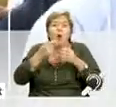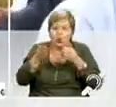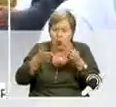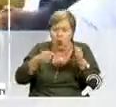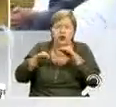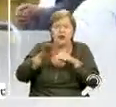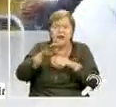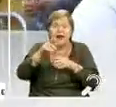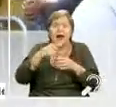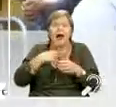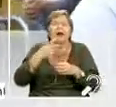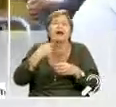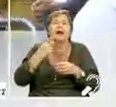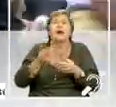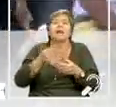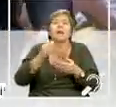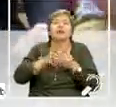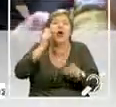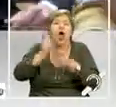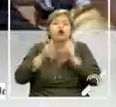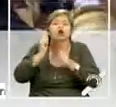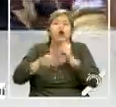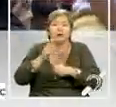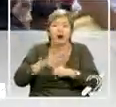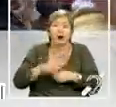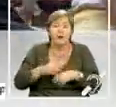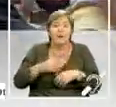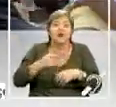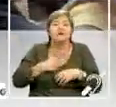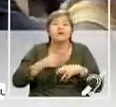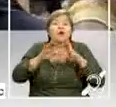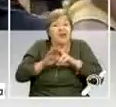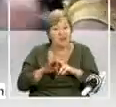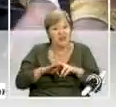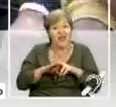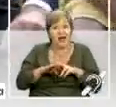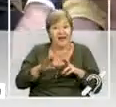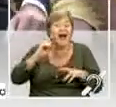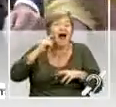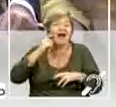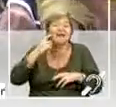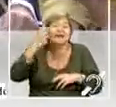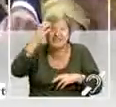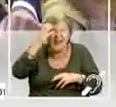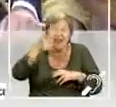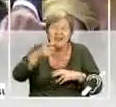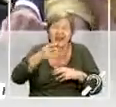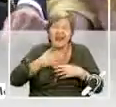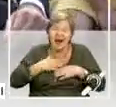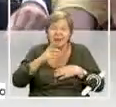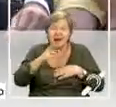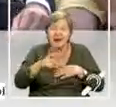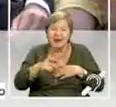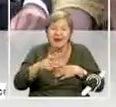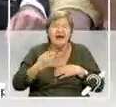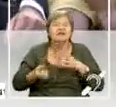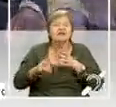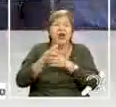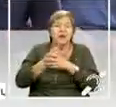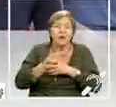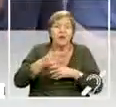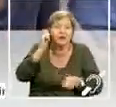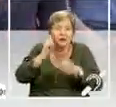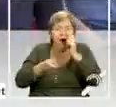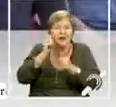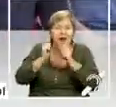care are rol de tobă și care se poate sta. Amuzat de ineditul concert, suveranul a intrat în ritm spre